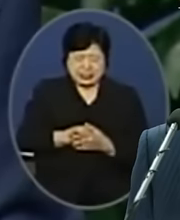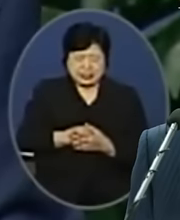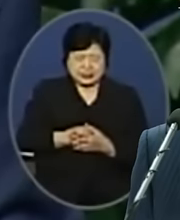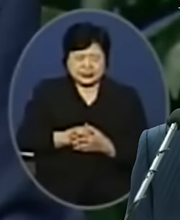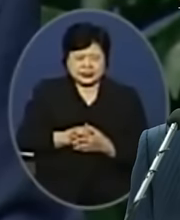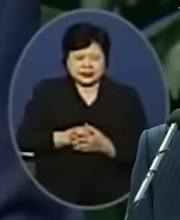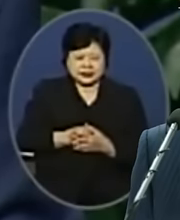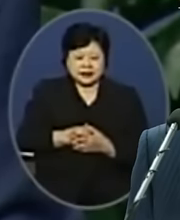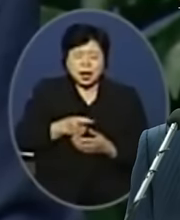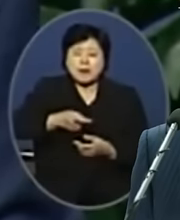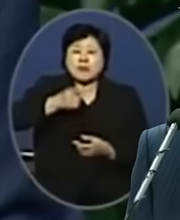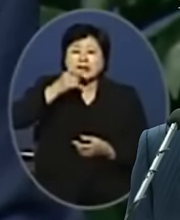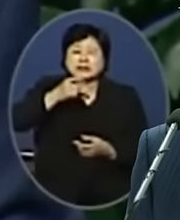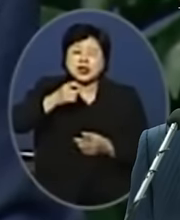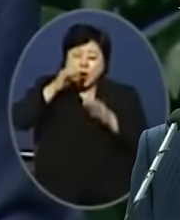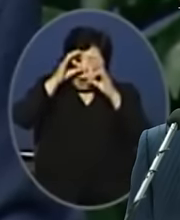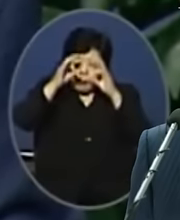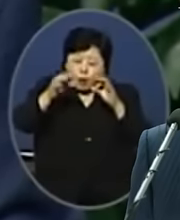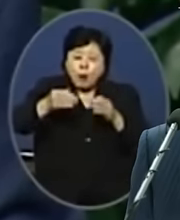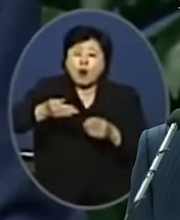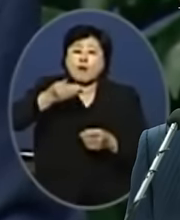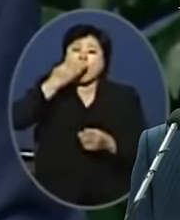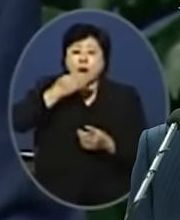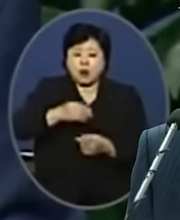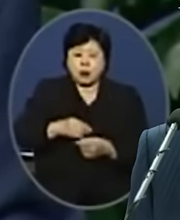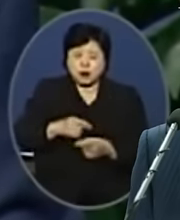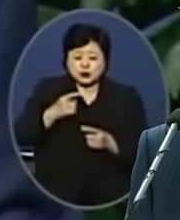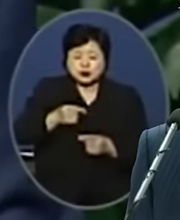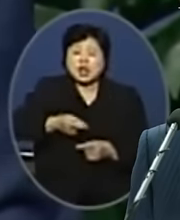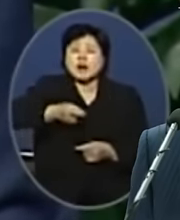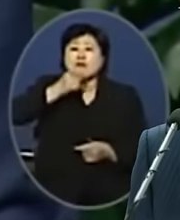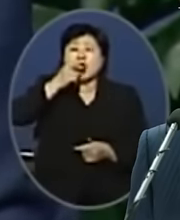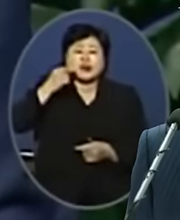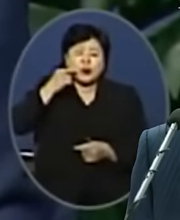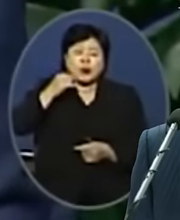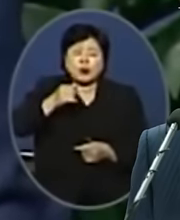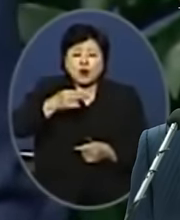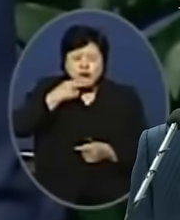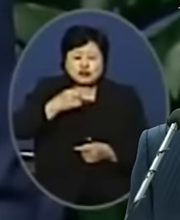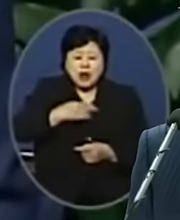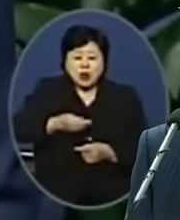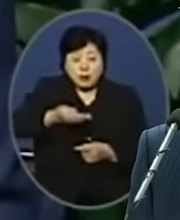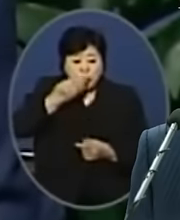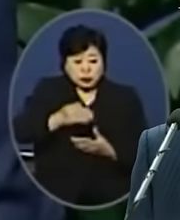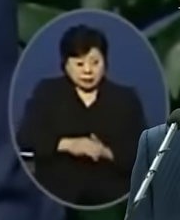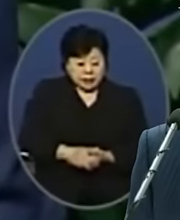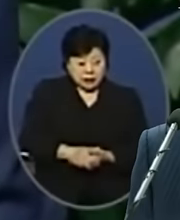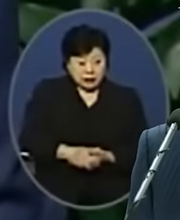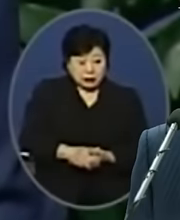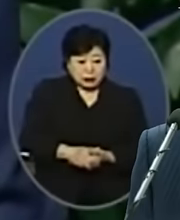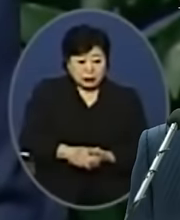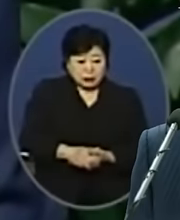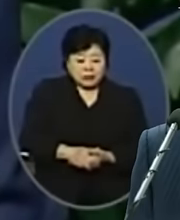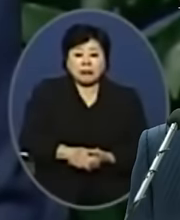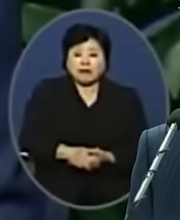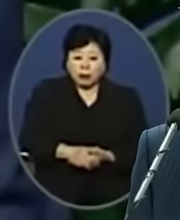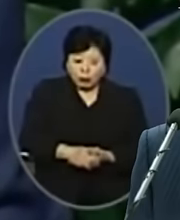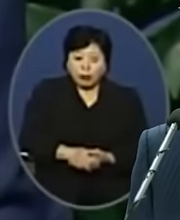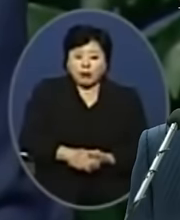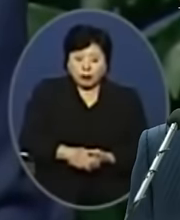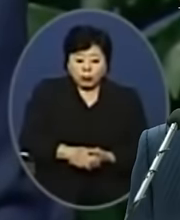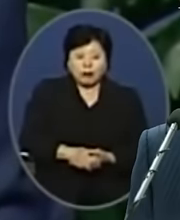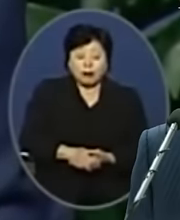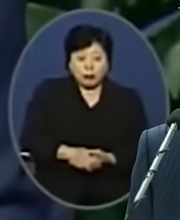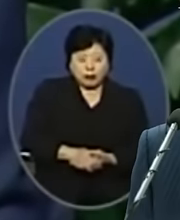그것을 마시는 것을 보고야 마시는데 당신이 마셔줘야 독이 안 되는 줄 알고 마신다. 아 그래?